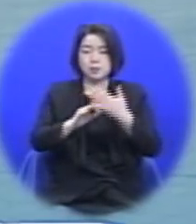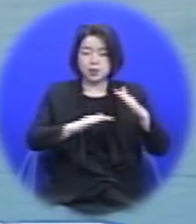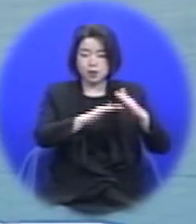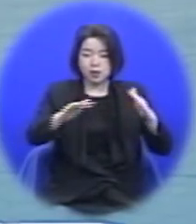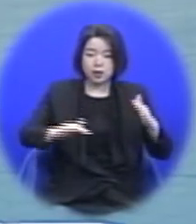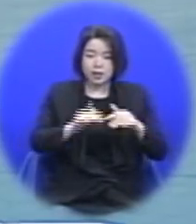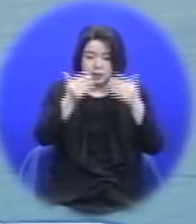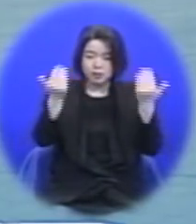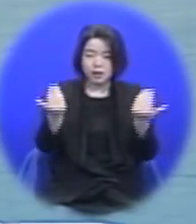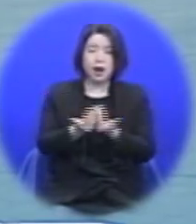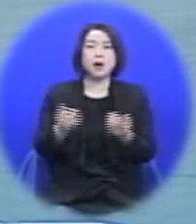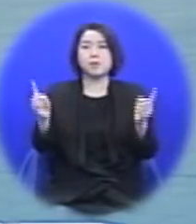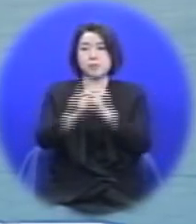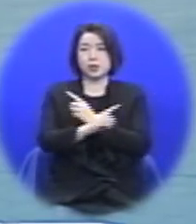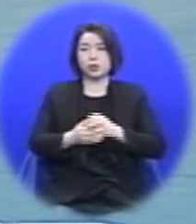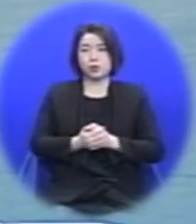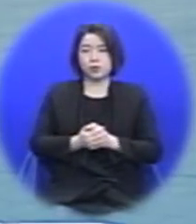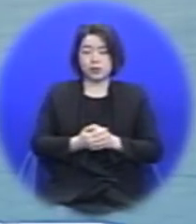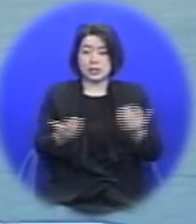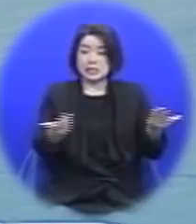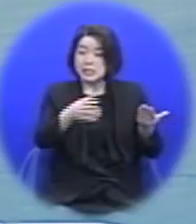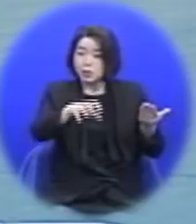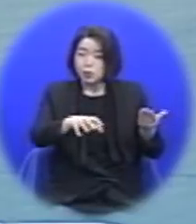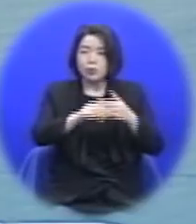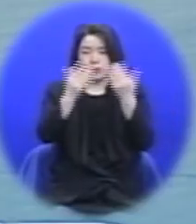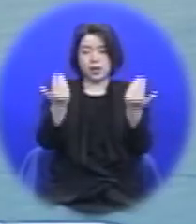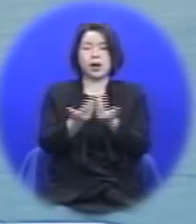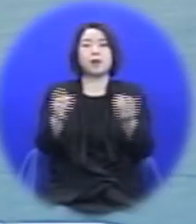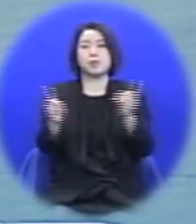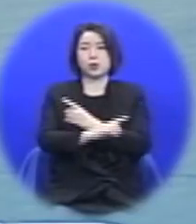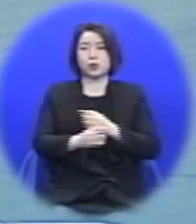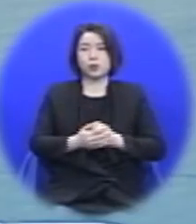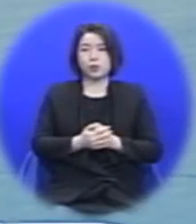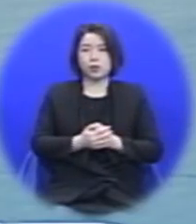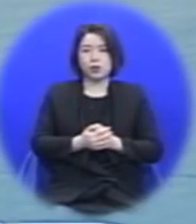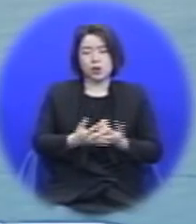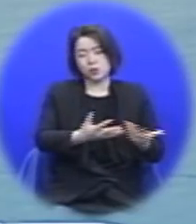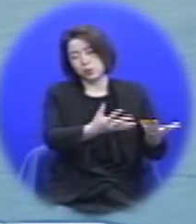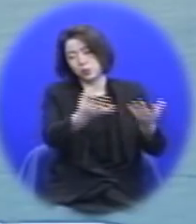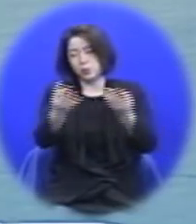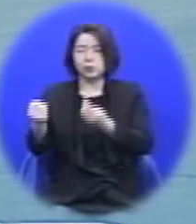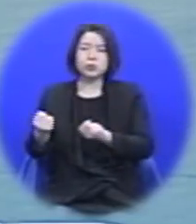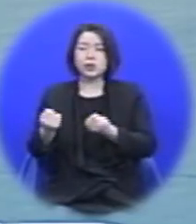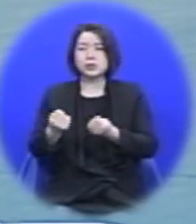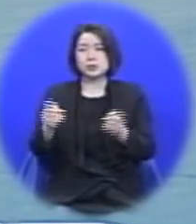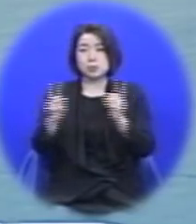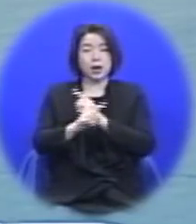바뀝니다. 직장 다 바뀝니다. 모든 사람 바뀔 필요가 없습니다.